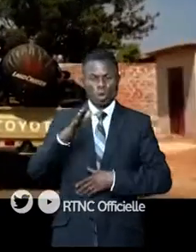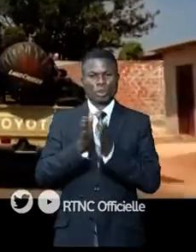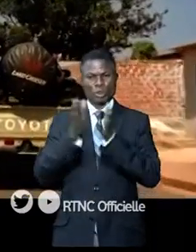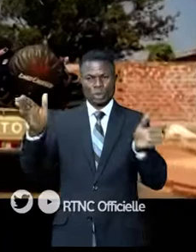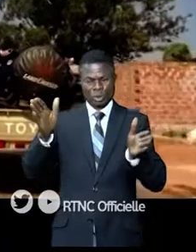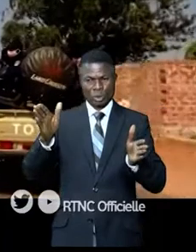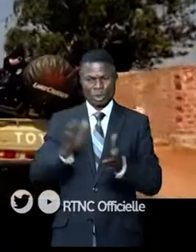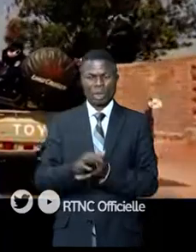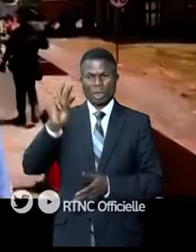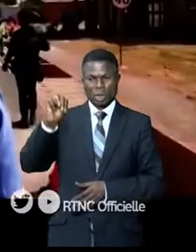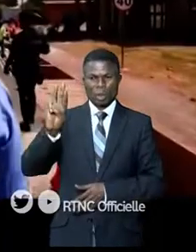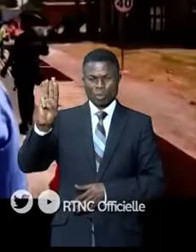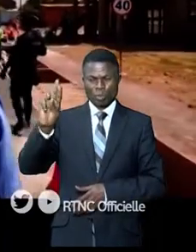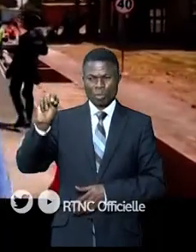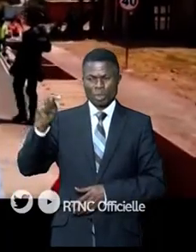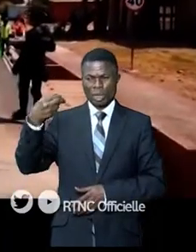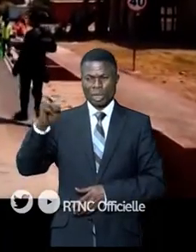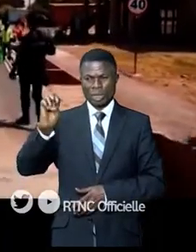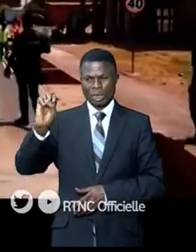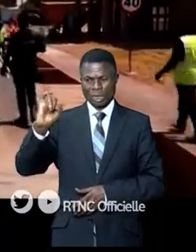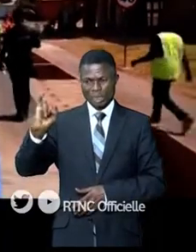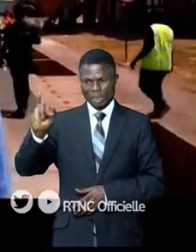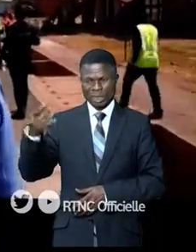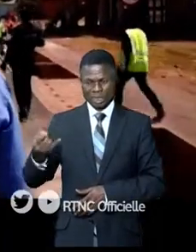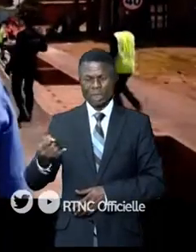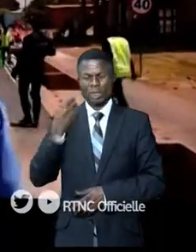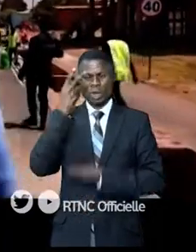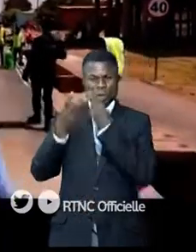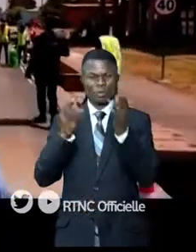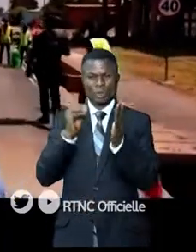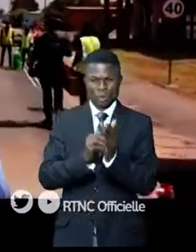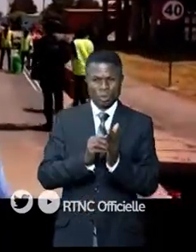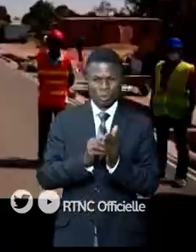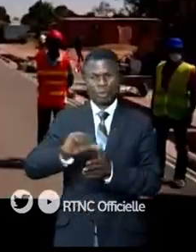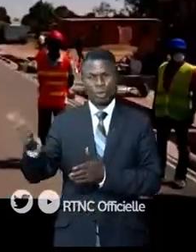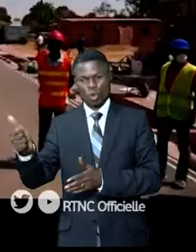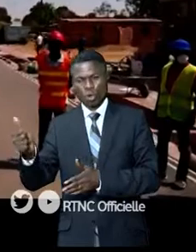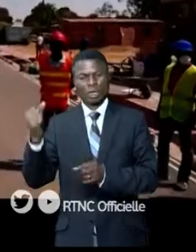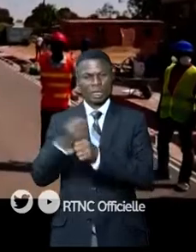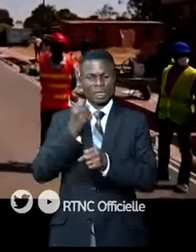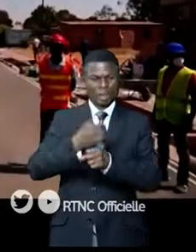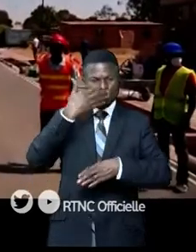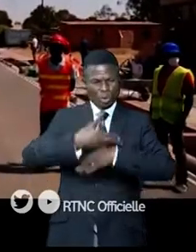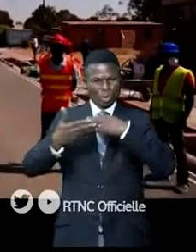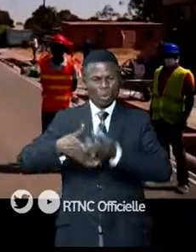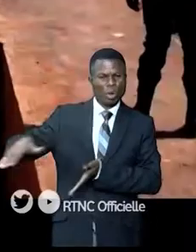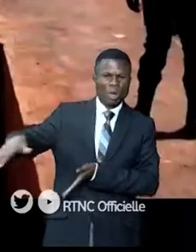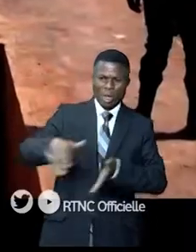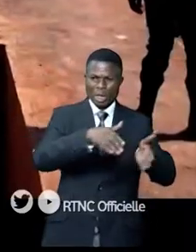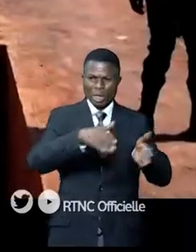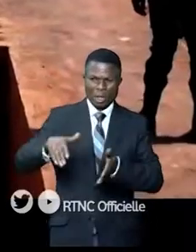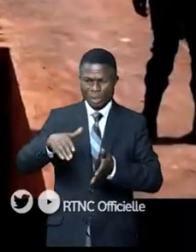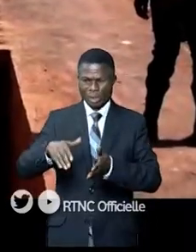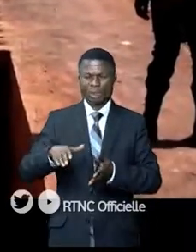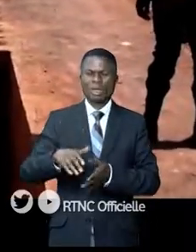de référence Mwangeji, Richard Mouyej-Mwangez-Mons a été visité. Certains autres travaux de construction des routes internes